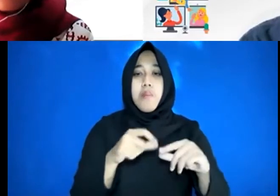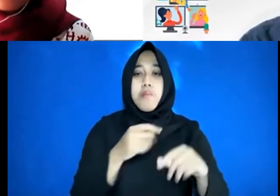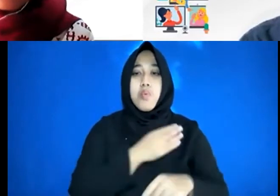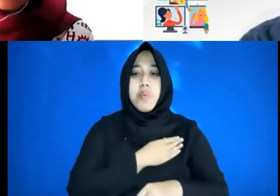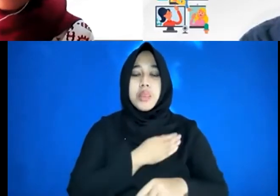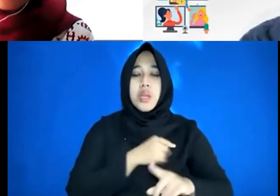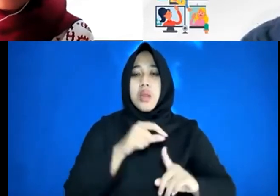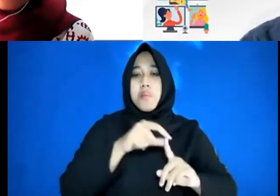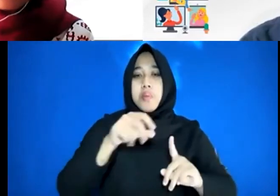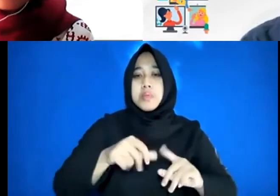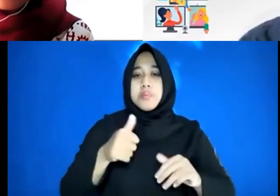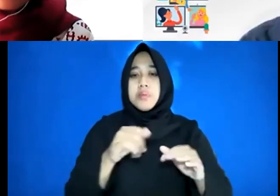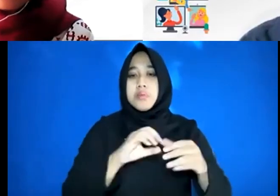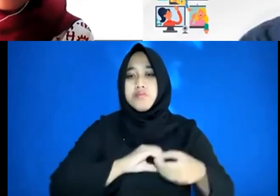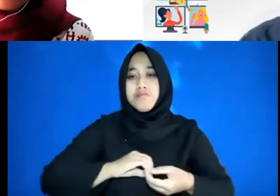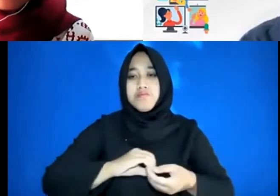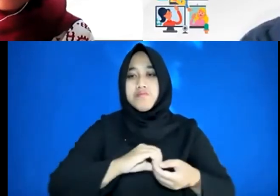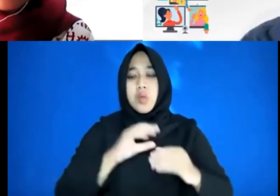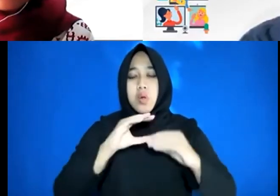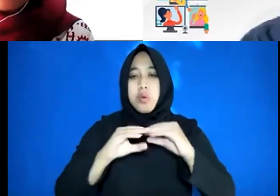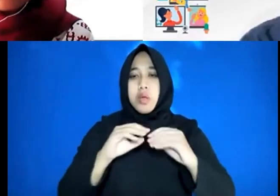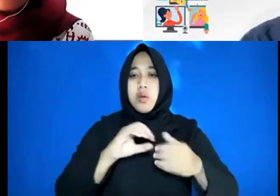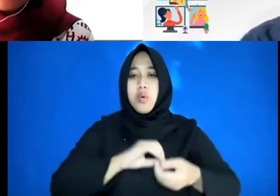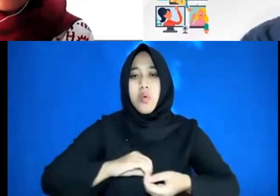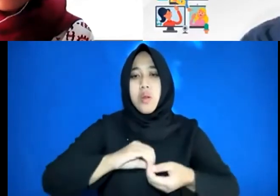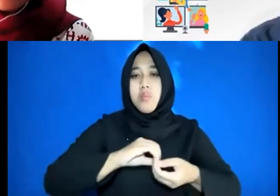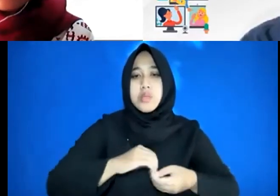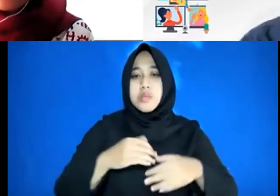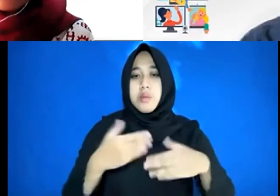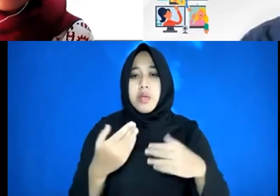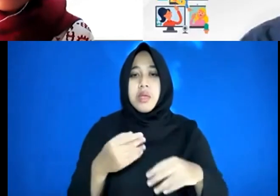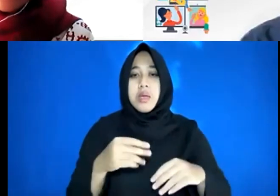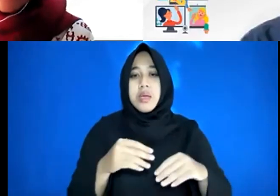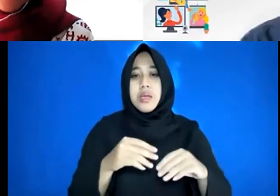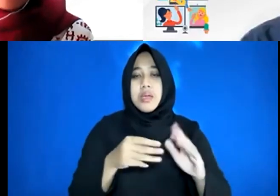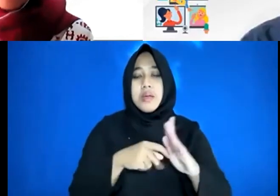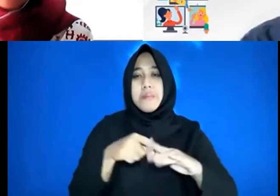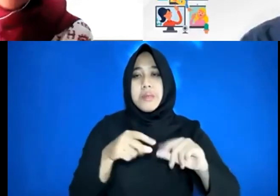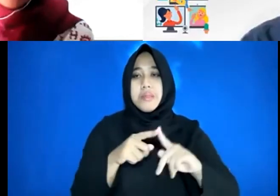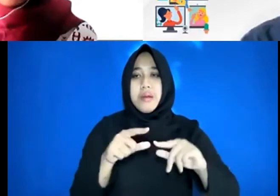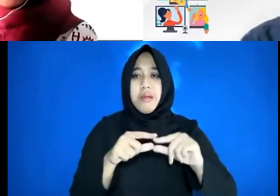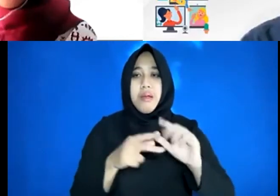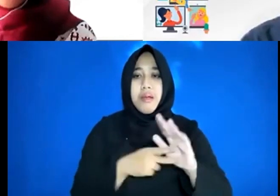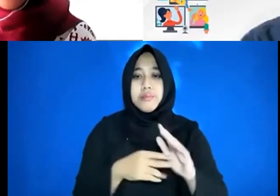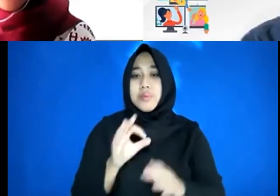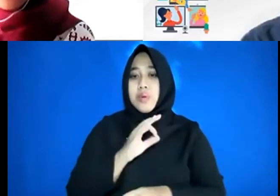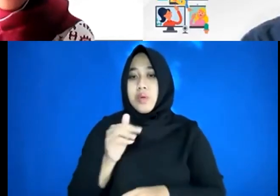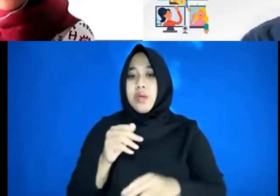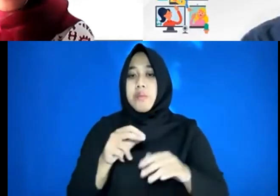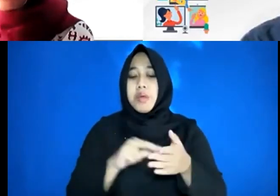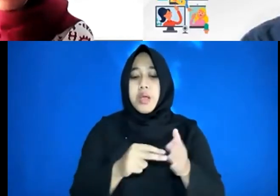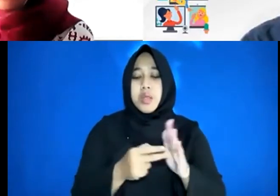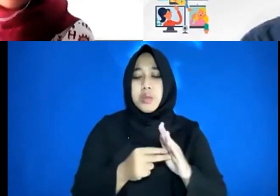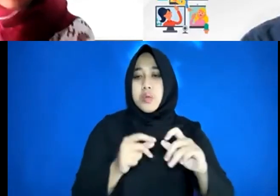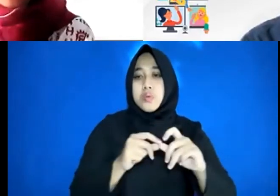menjadi terjalin antara komunikasi kolaborasi dalam hal kemitraan. Oke, Mas Jumali, berarti supervisi nggak